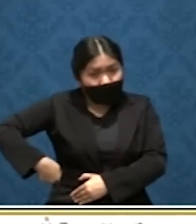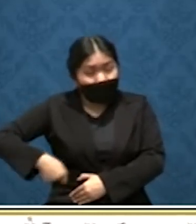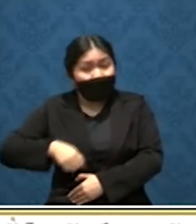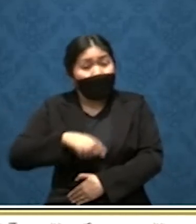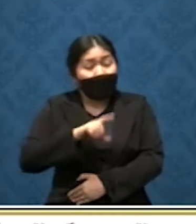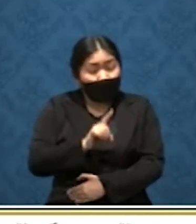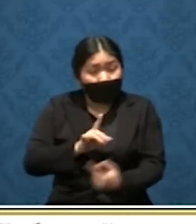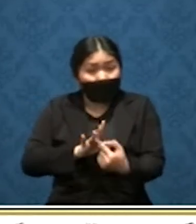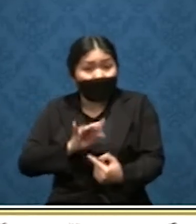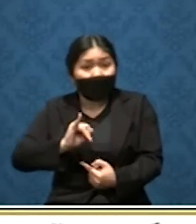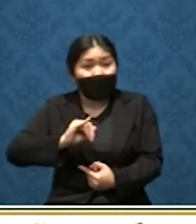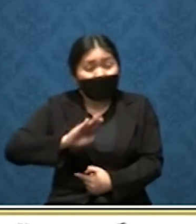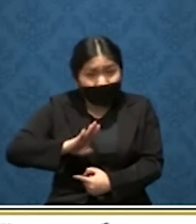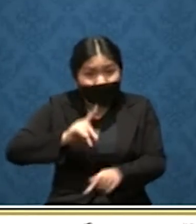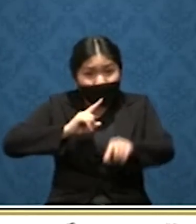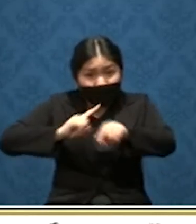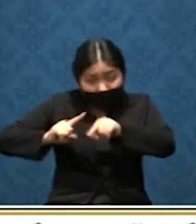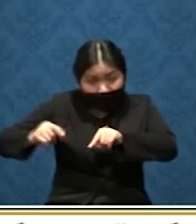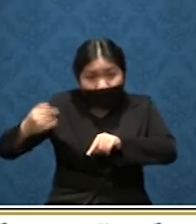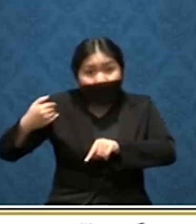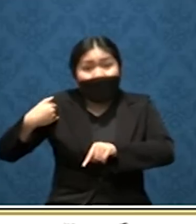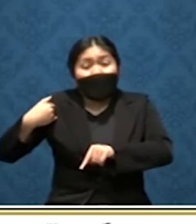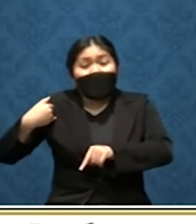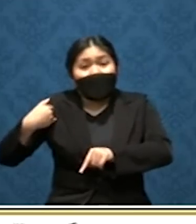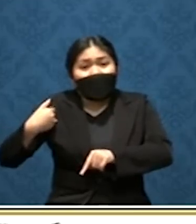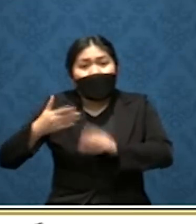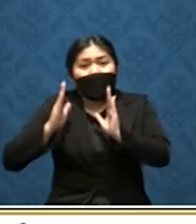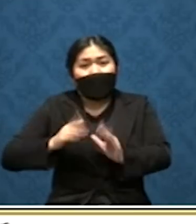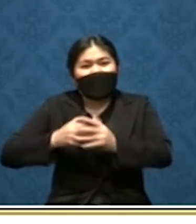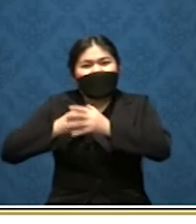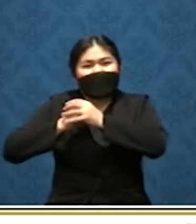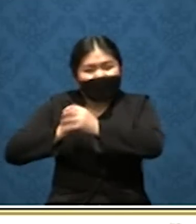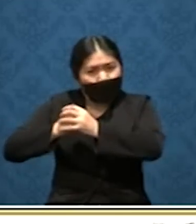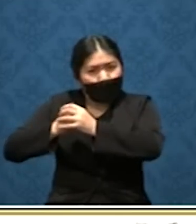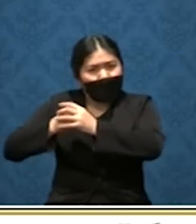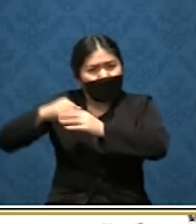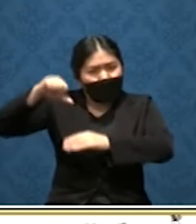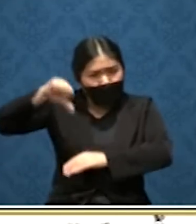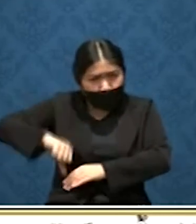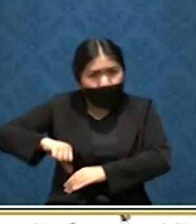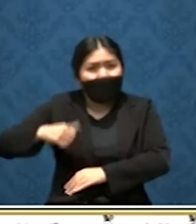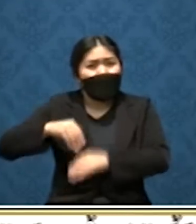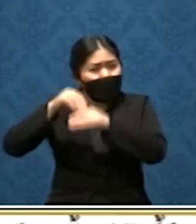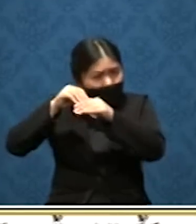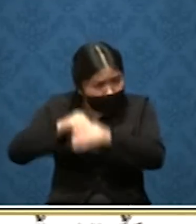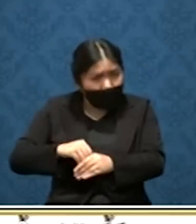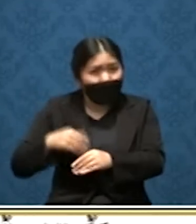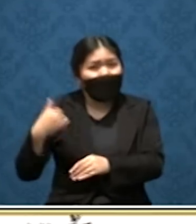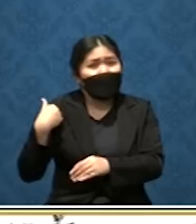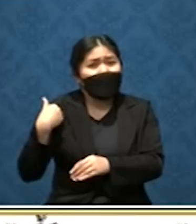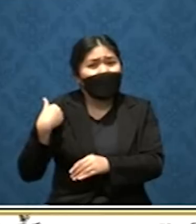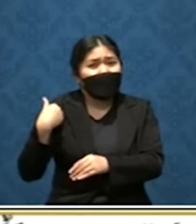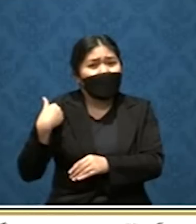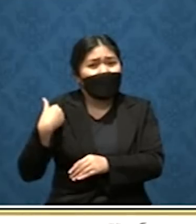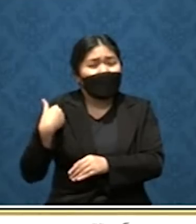บายมีกลุ่มคนจริงชั่วยังอยู่ค่ะ ยังไม